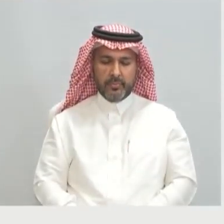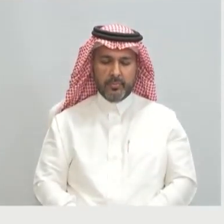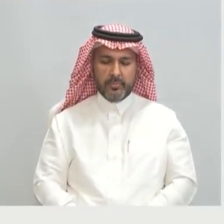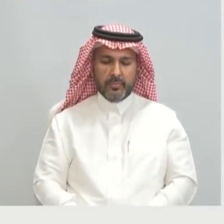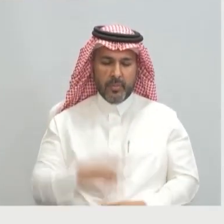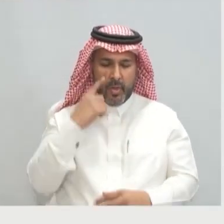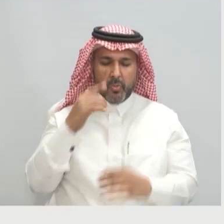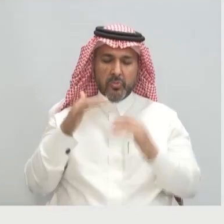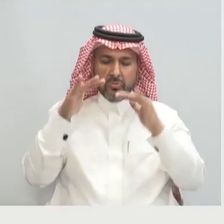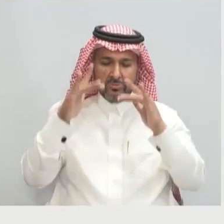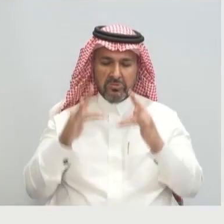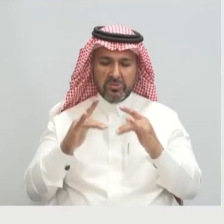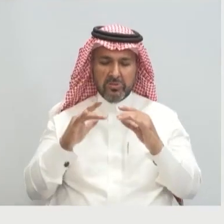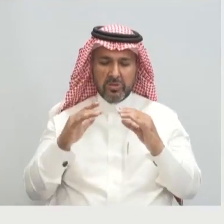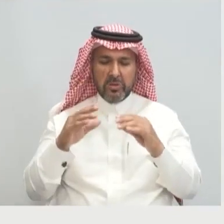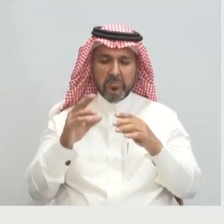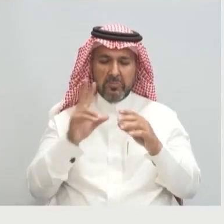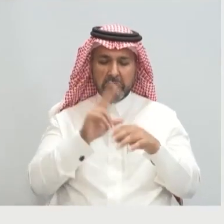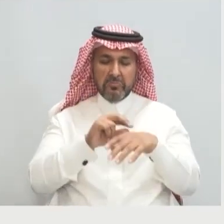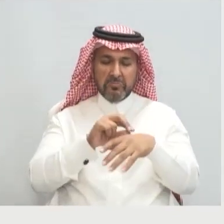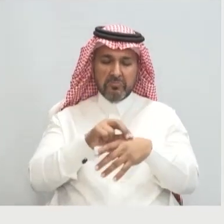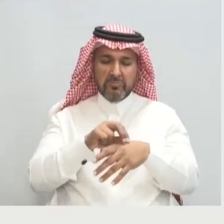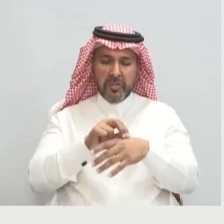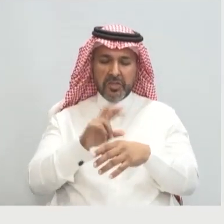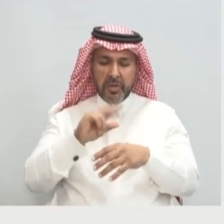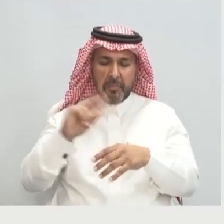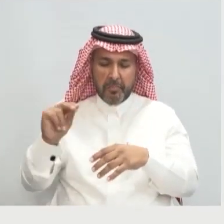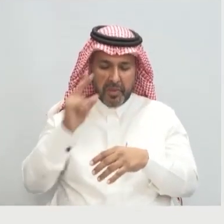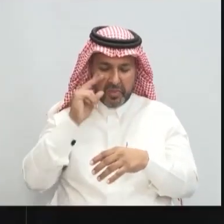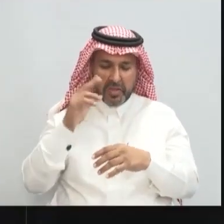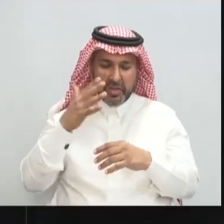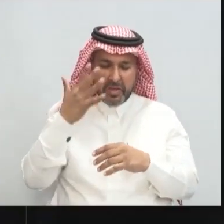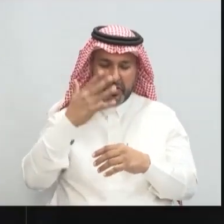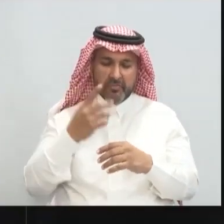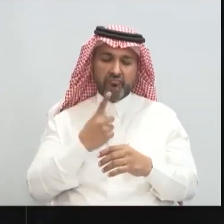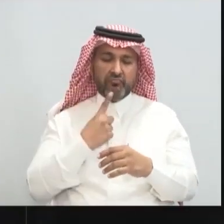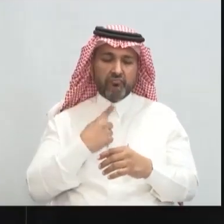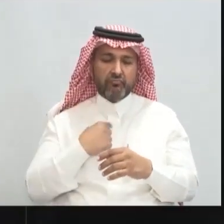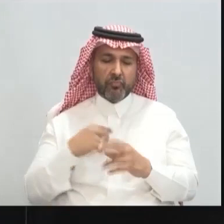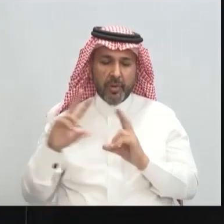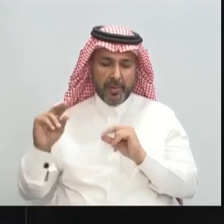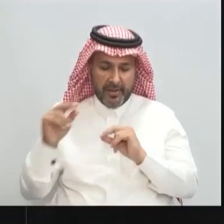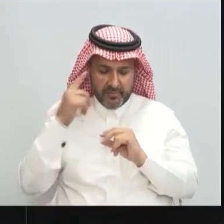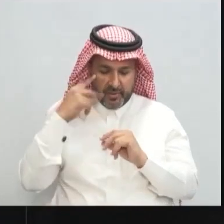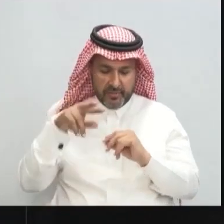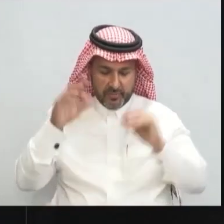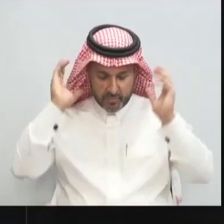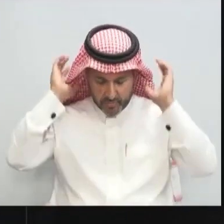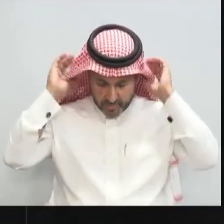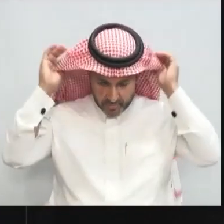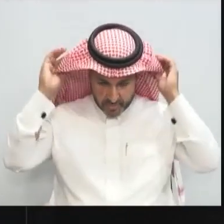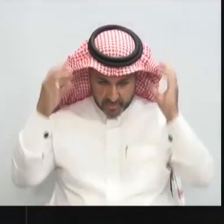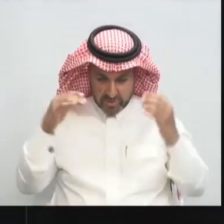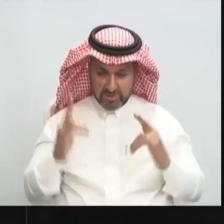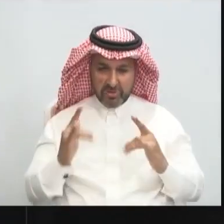في الاهتمامات والشخصيه كما ويشاركون معلومات شخصيه ومهنيه حينما تعمل في منظمه ويكون لديك مثلا